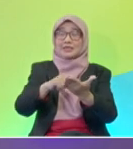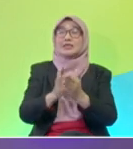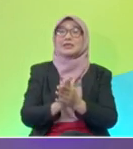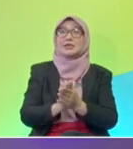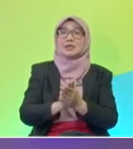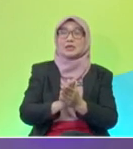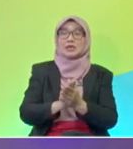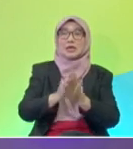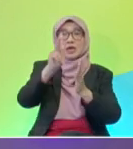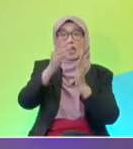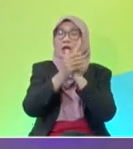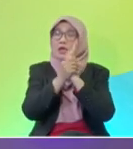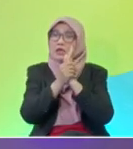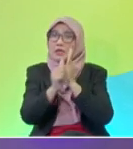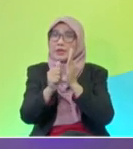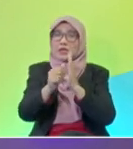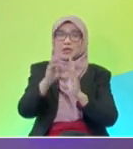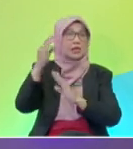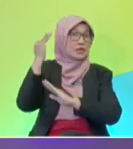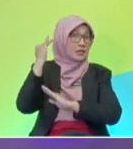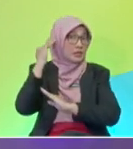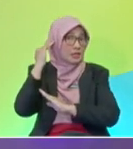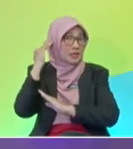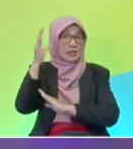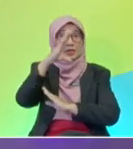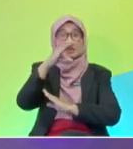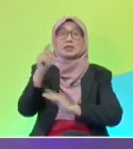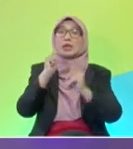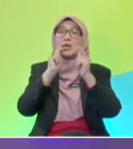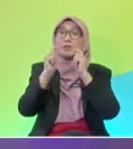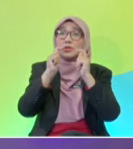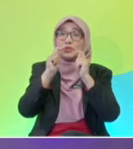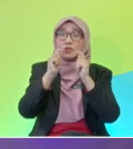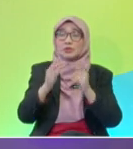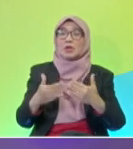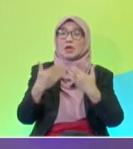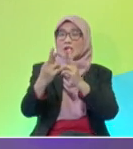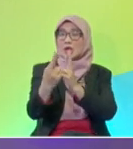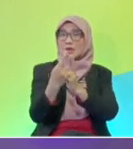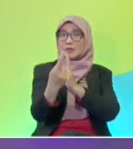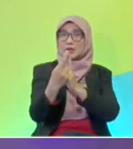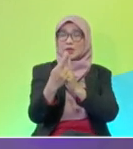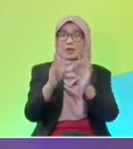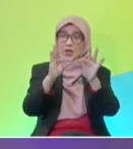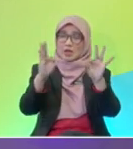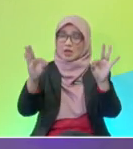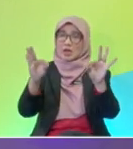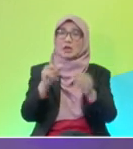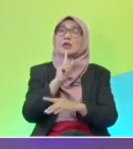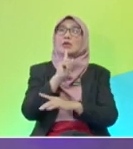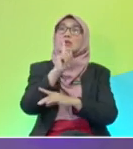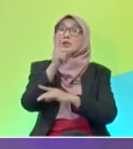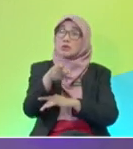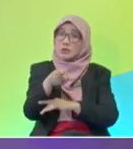kemahiran mendengar dan bertutur memberikan respons terhadap ayat suruhan Mira semasa kita